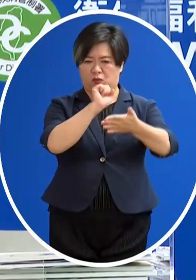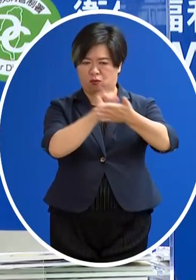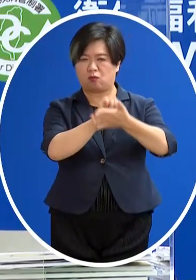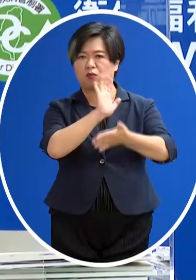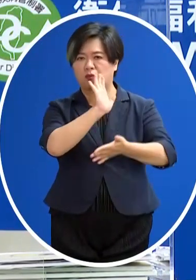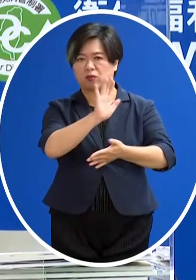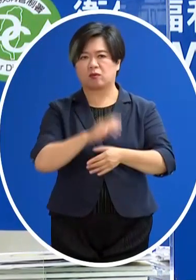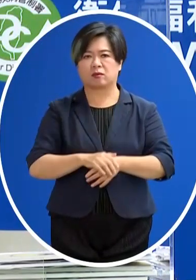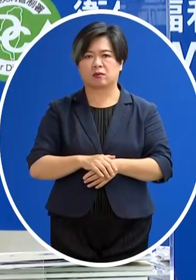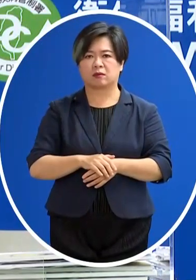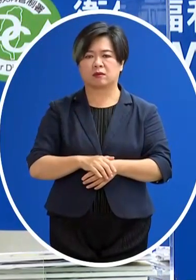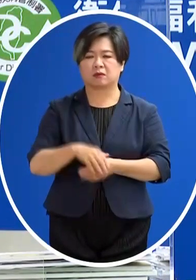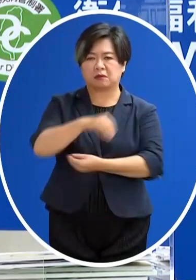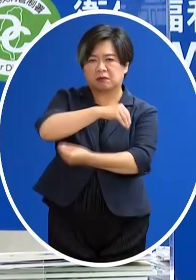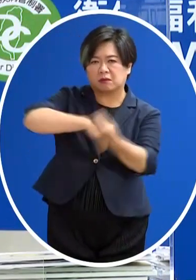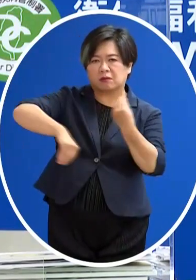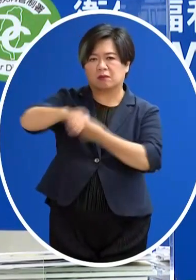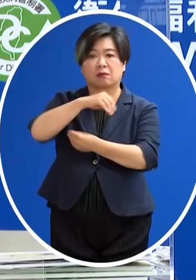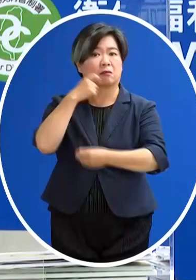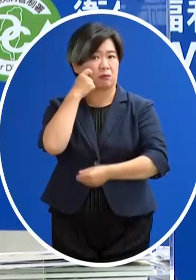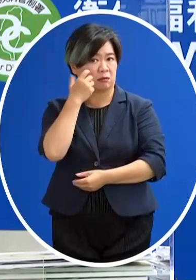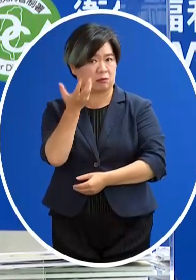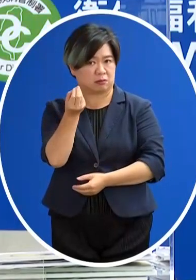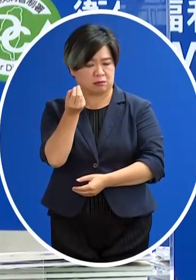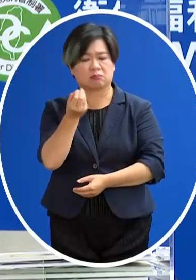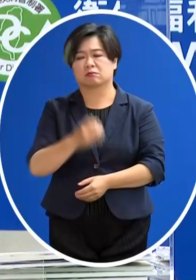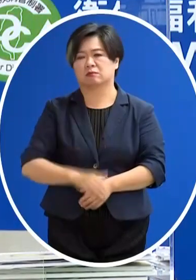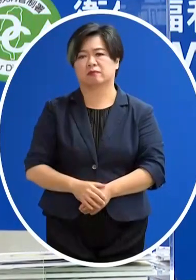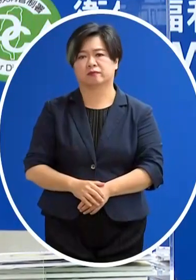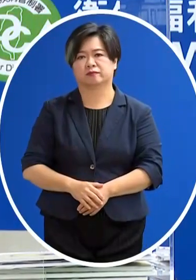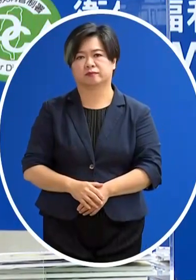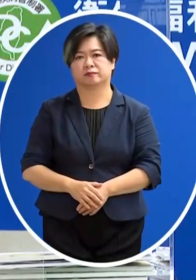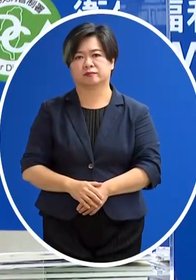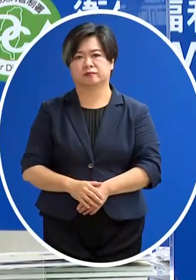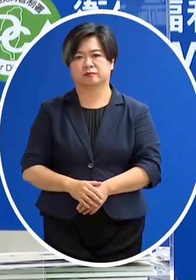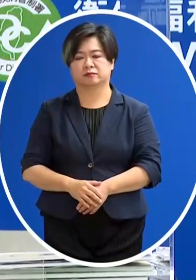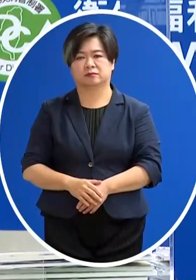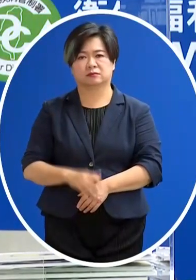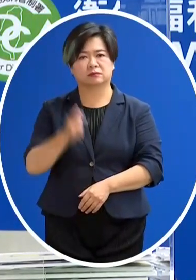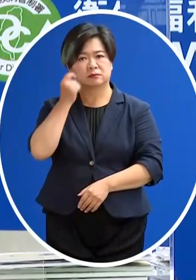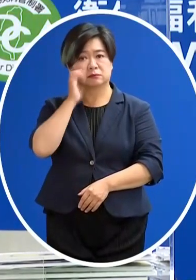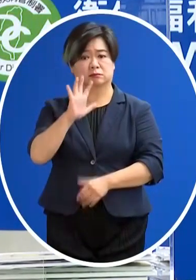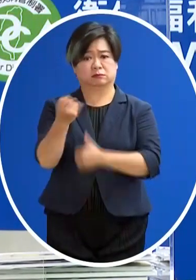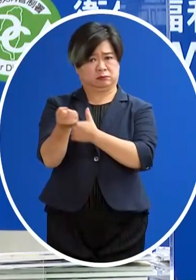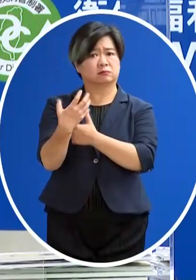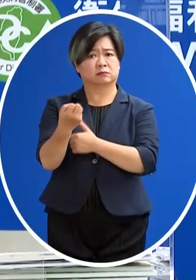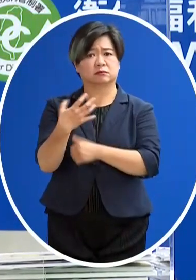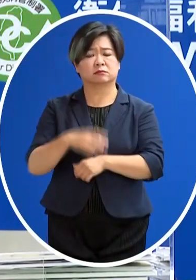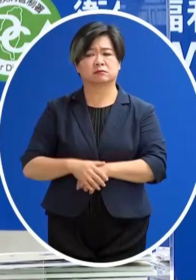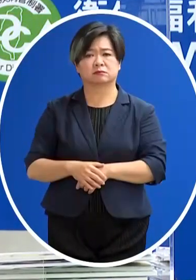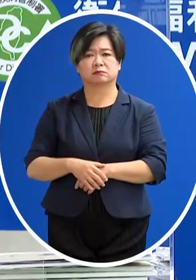讲，在营运上是没有困难的了，在营运上是没有困难，但有困难也可以跟我们提出来，是我们有些地方没有看到。